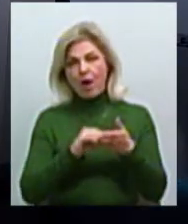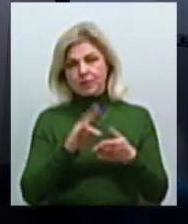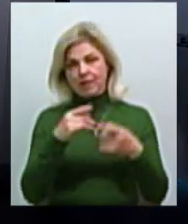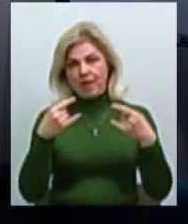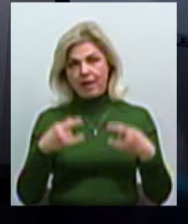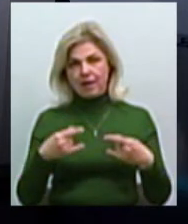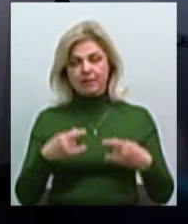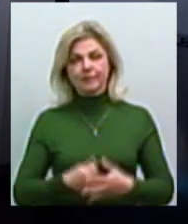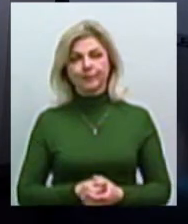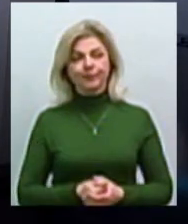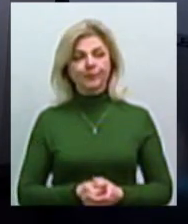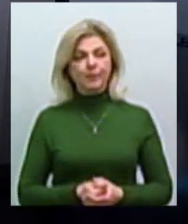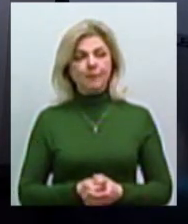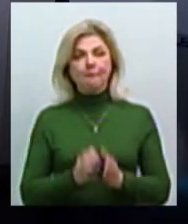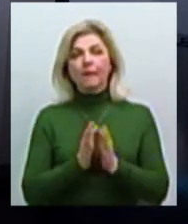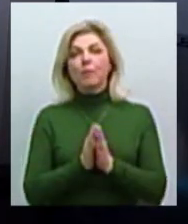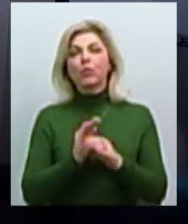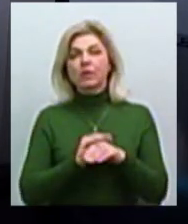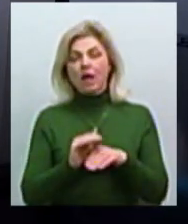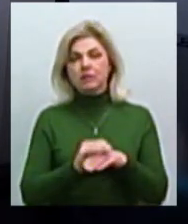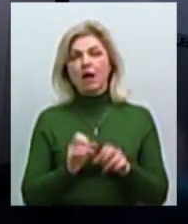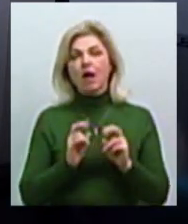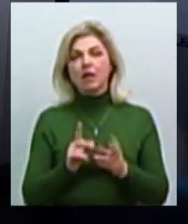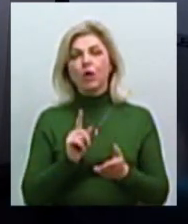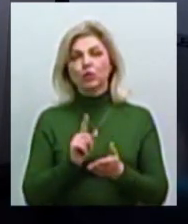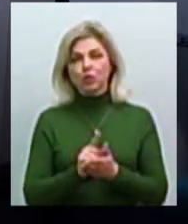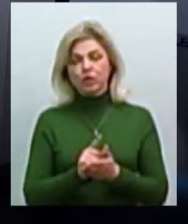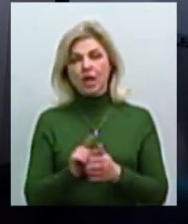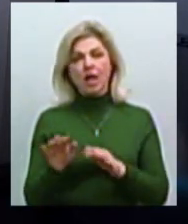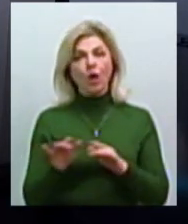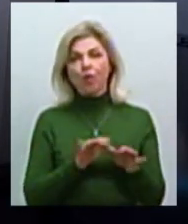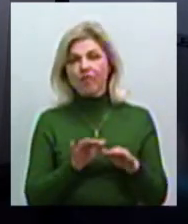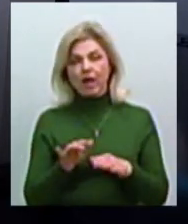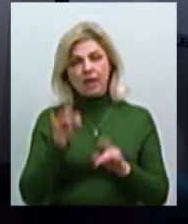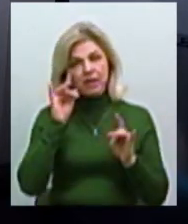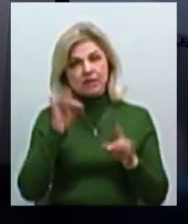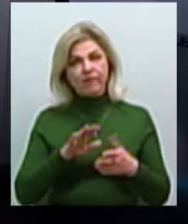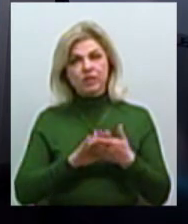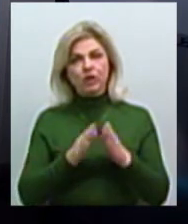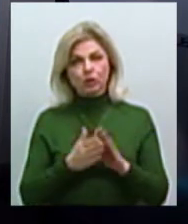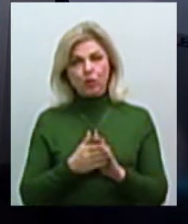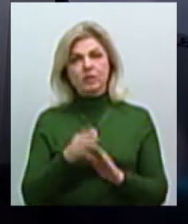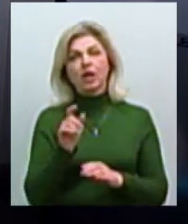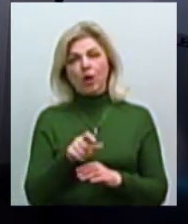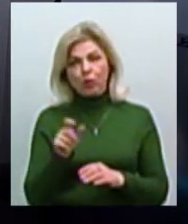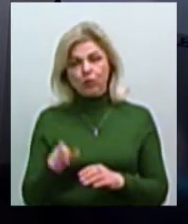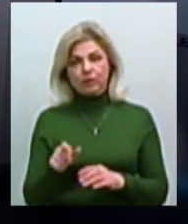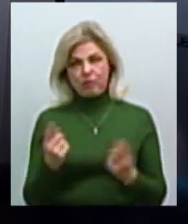76 92 33. Олександр Анатолійович, будь ласка, як мають реагувати у надзвичайній ситуації силовики та пересічні